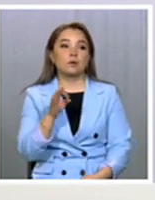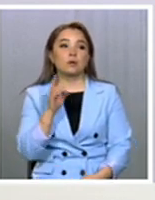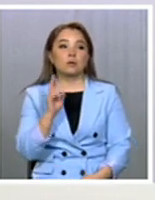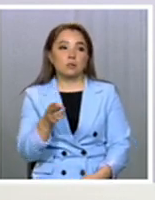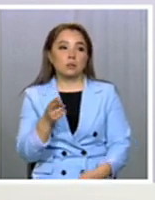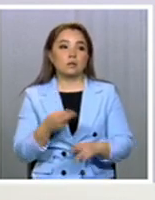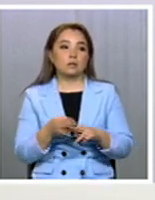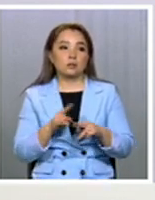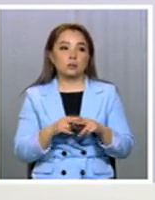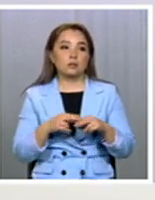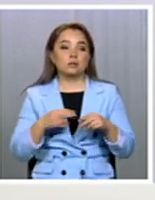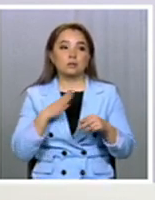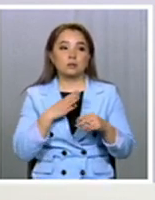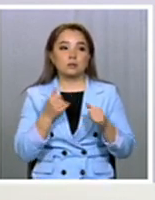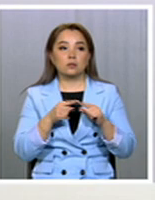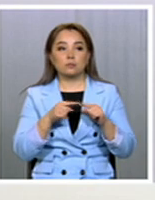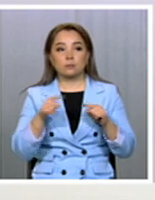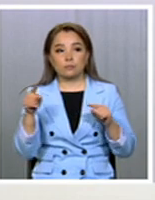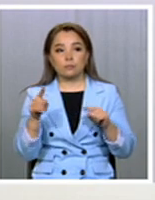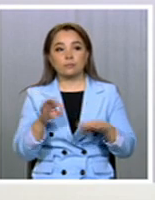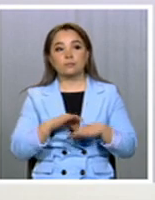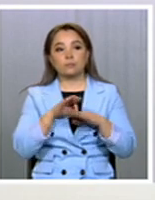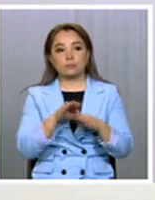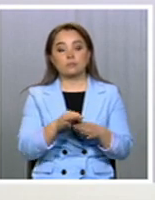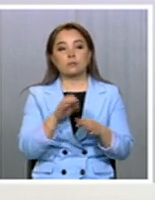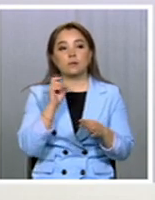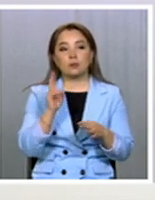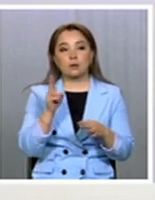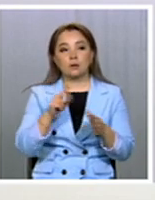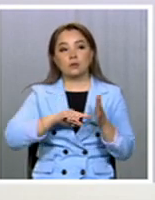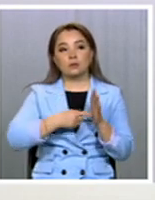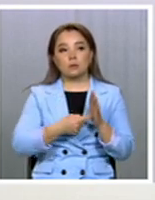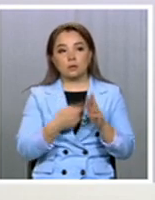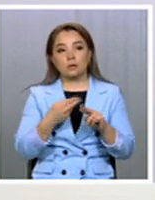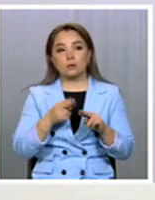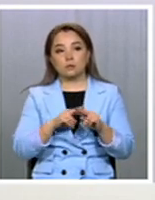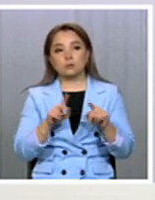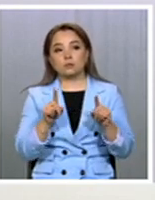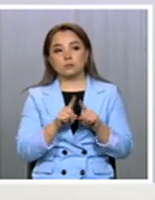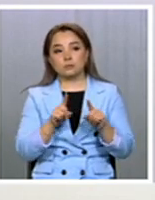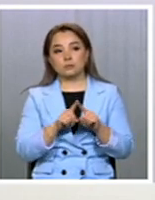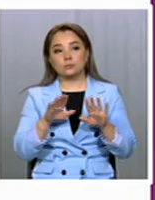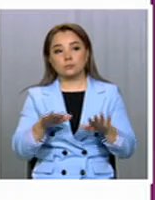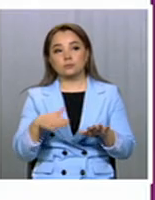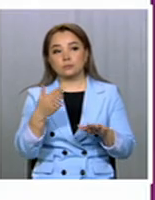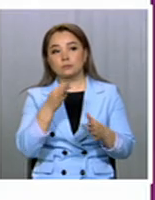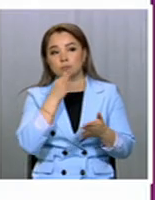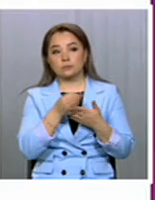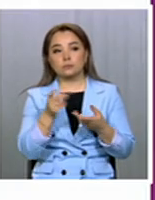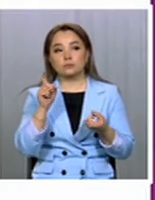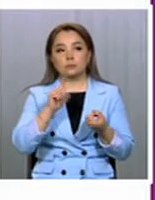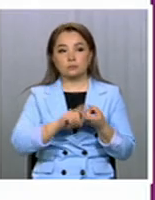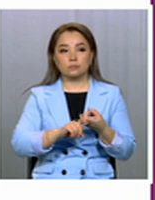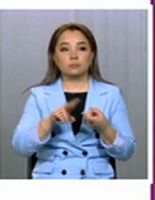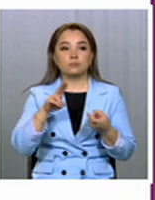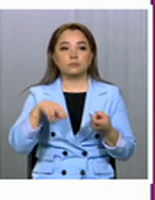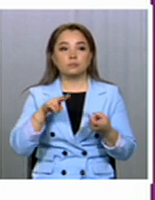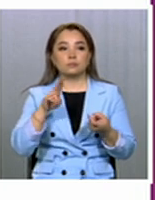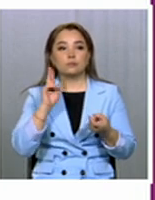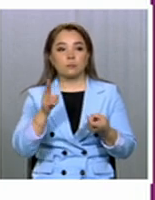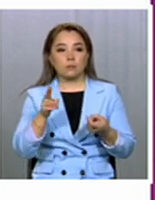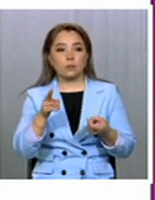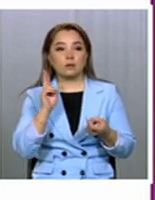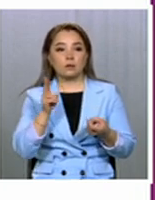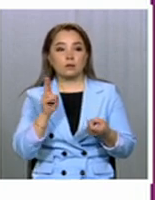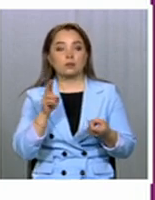түзуге перпендикуляр, және К нүктесі осы түзуде жатады. ДК тең